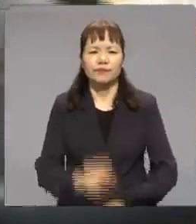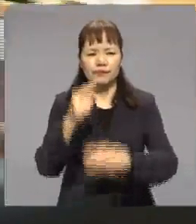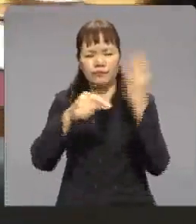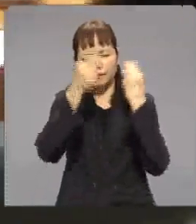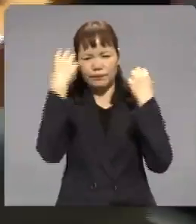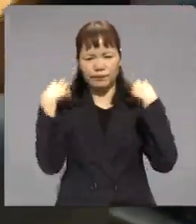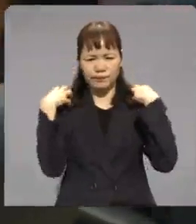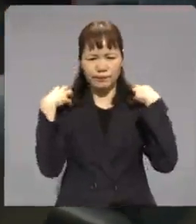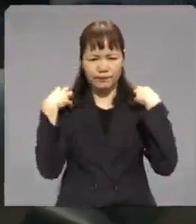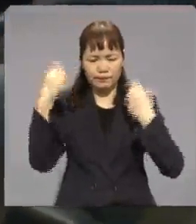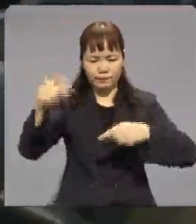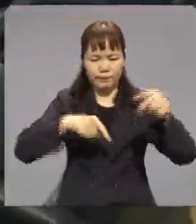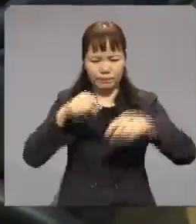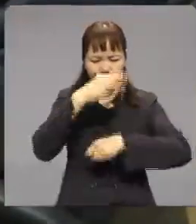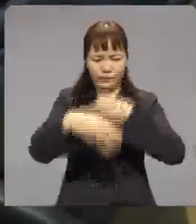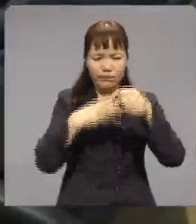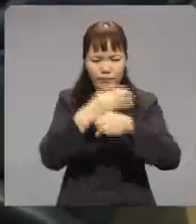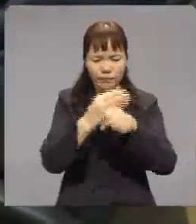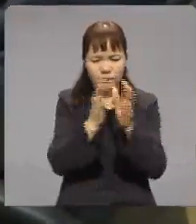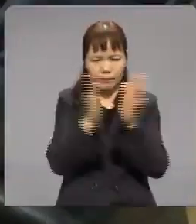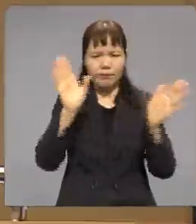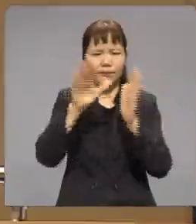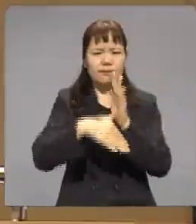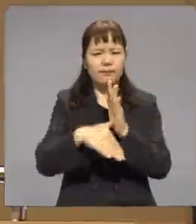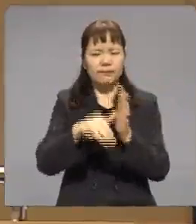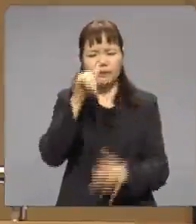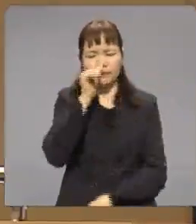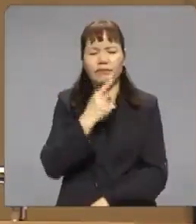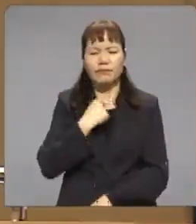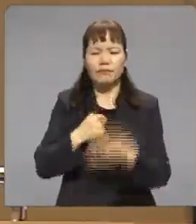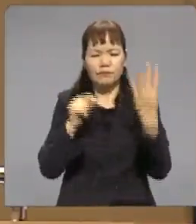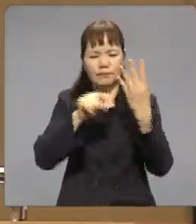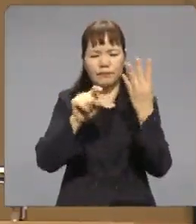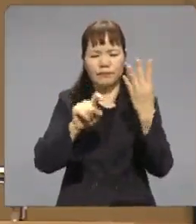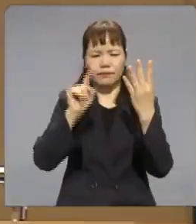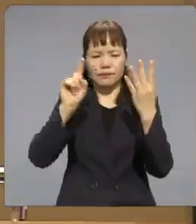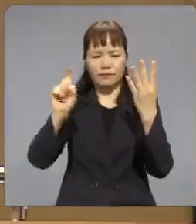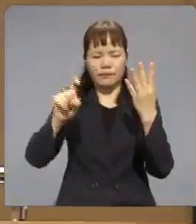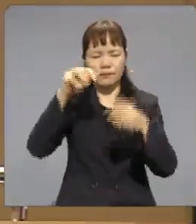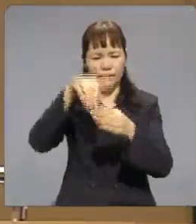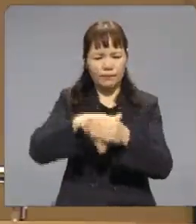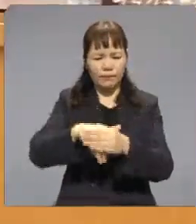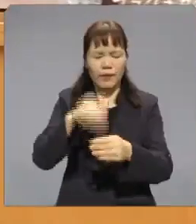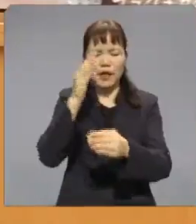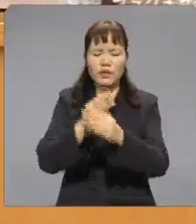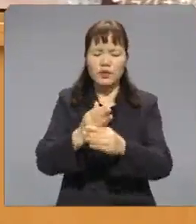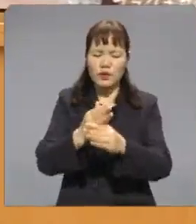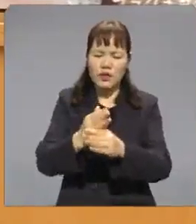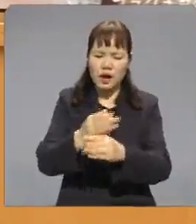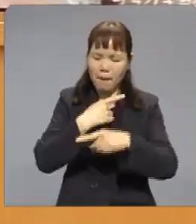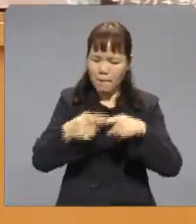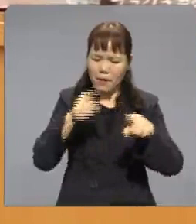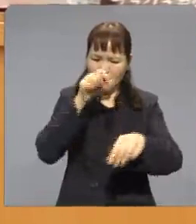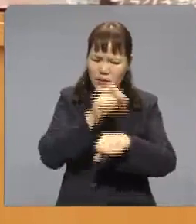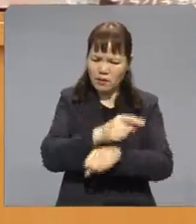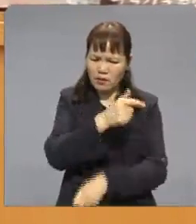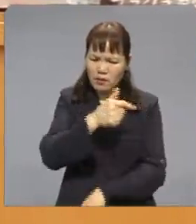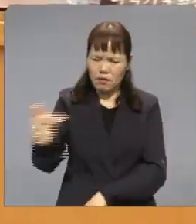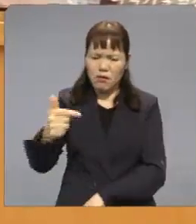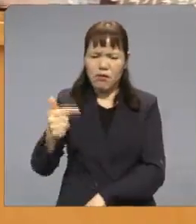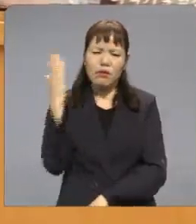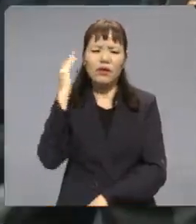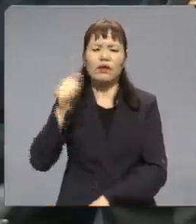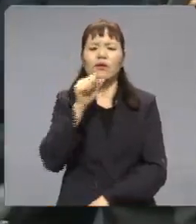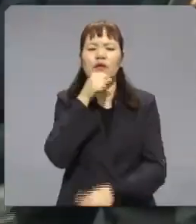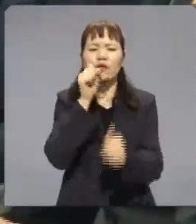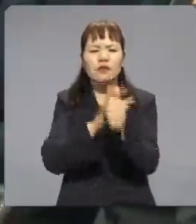윤석열 정부 집권 3년 차에 치러진 40 총선. 중간평가 성격이 강한 상황에서 대통령 지지율은